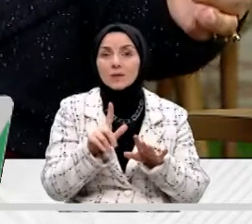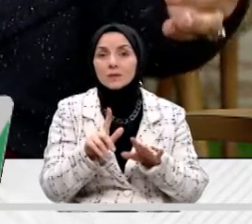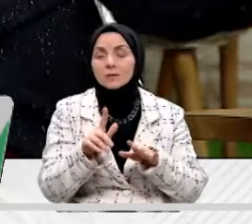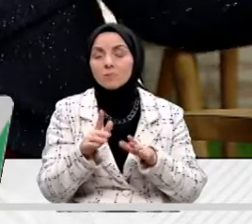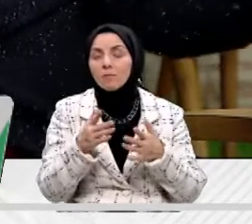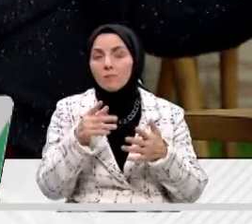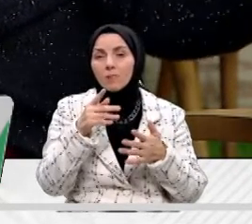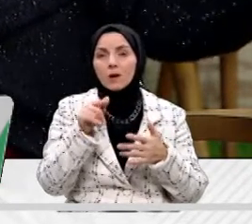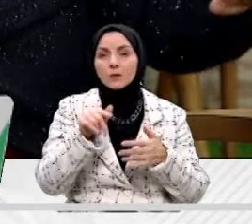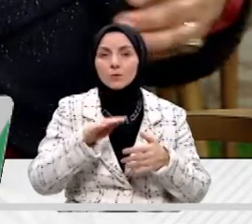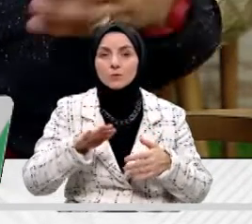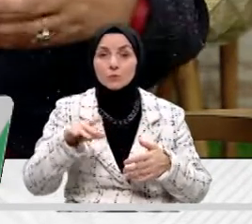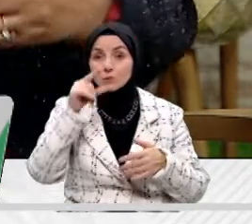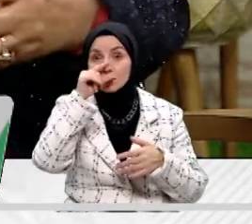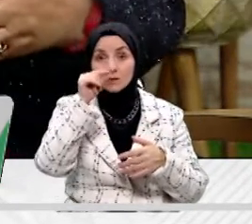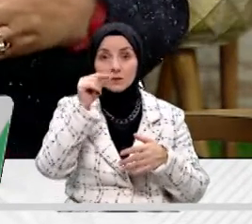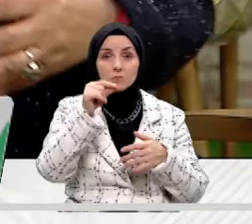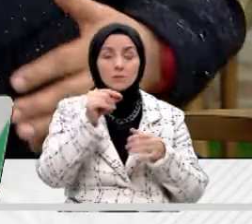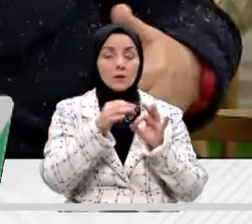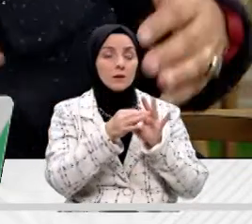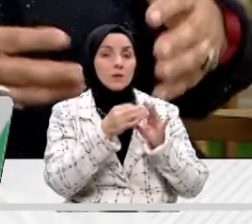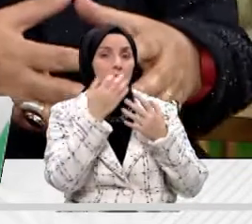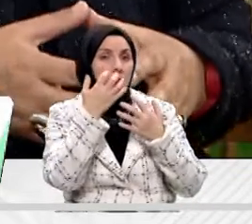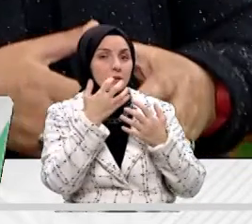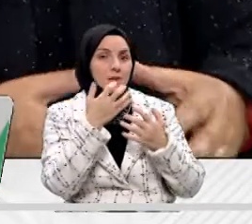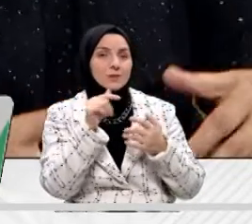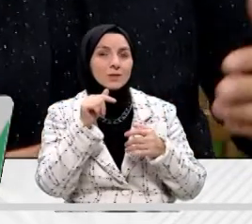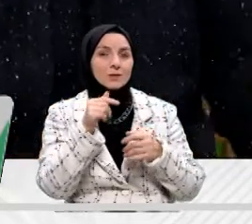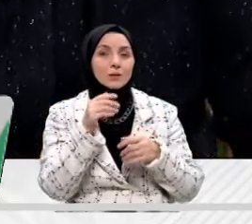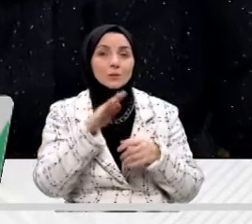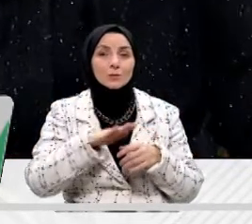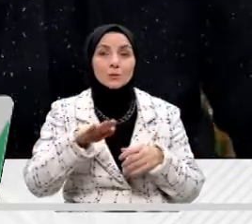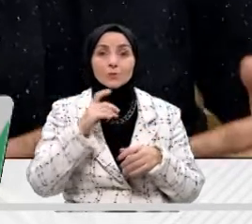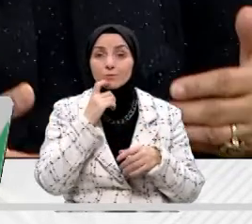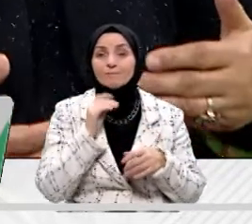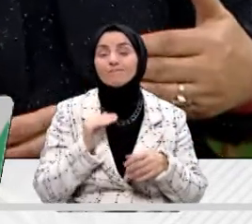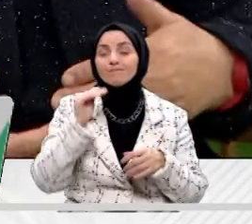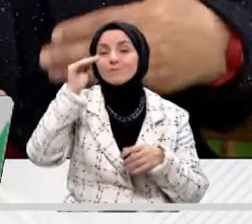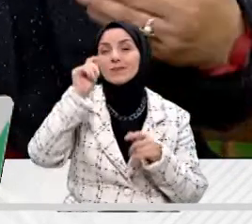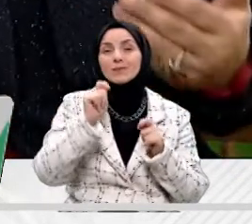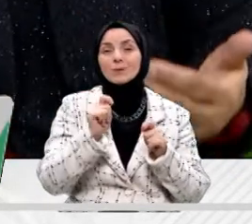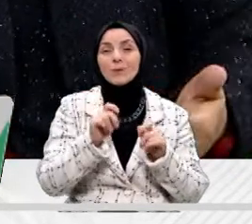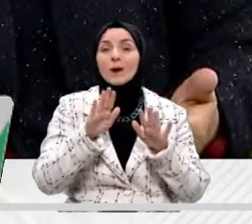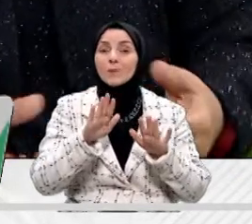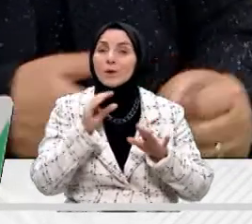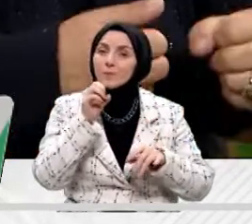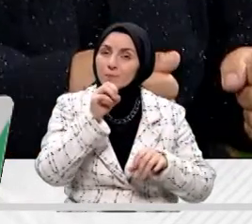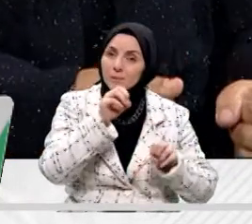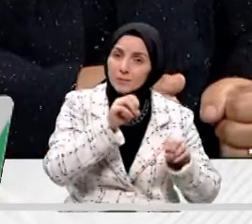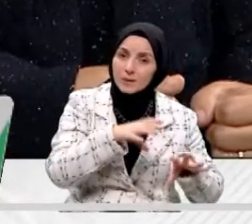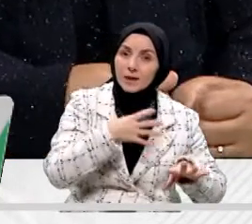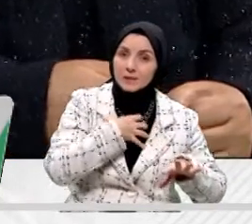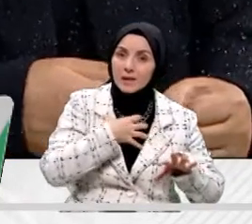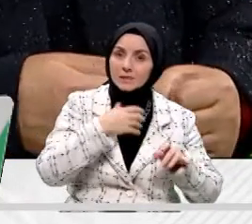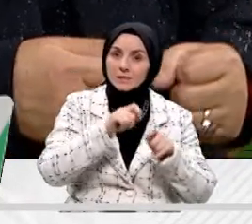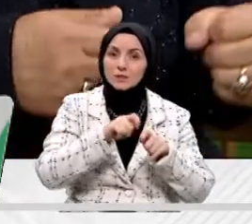kim ilgilenecek yoruluyoruz çünkü zor yani çocuk büyütmek O yüzden de daha çok kendi başına yemek yesin onunla vakit geçirirken sürekli yanında